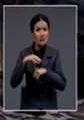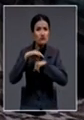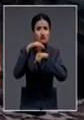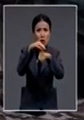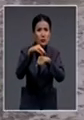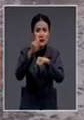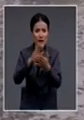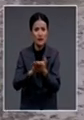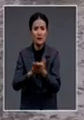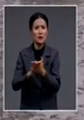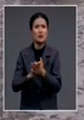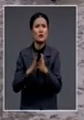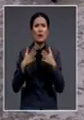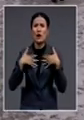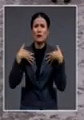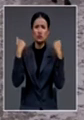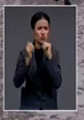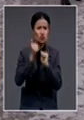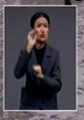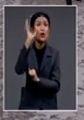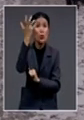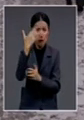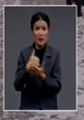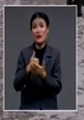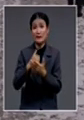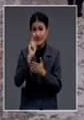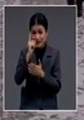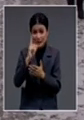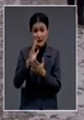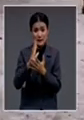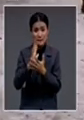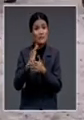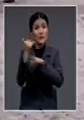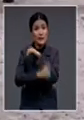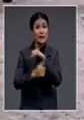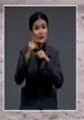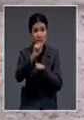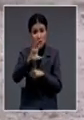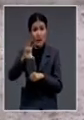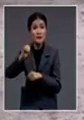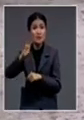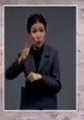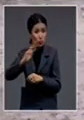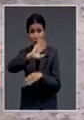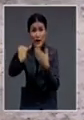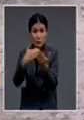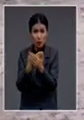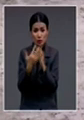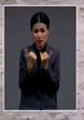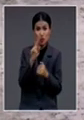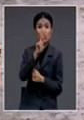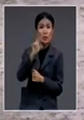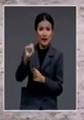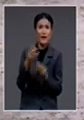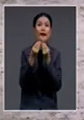ปี2018จากทั้งหมด156ประเทศตามการจัดอันดับของทาง UN ขณะ